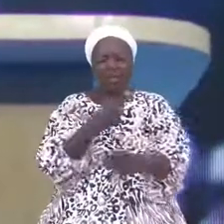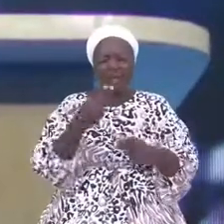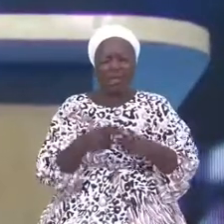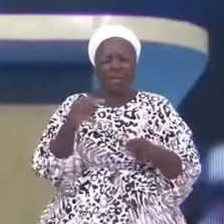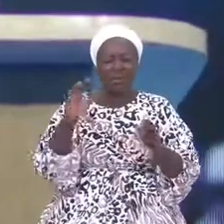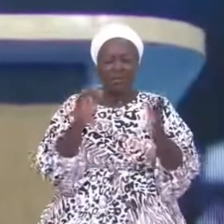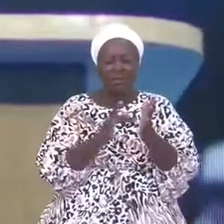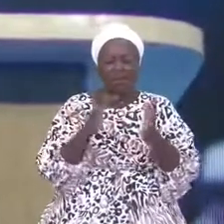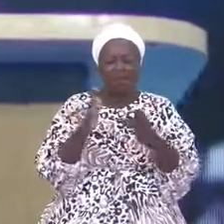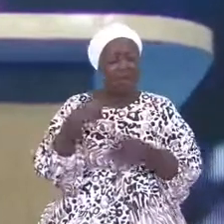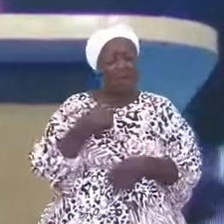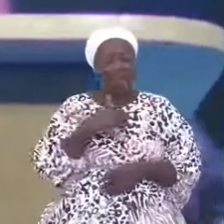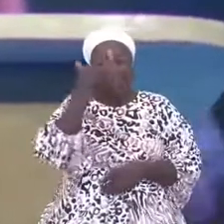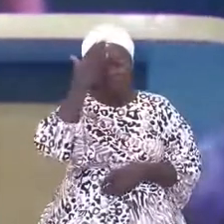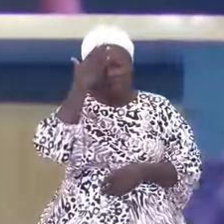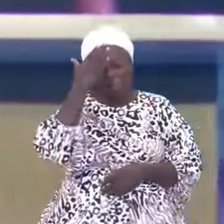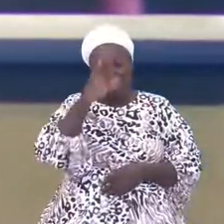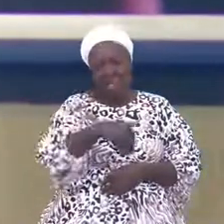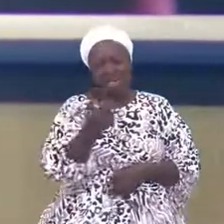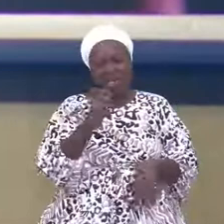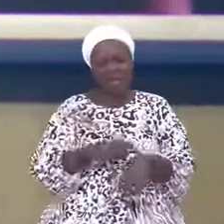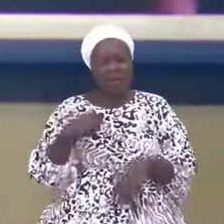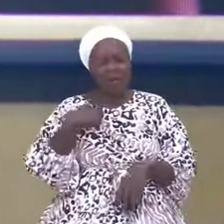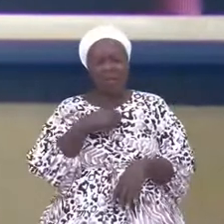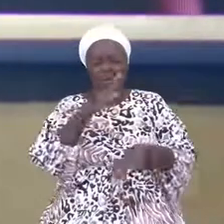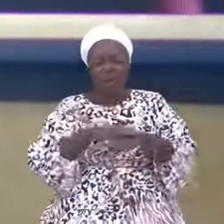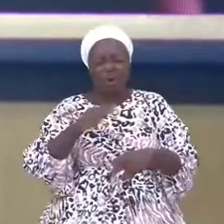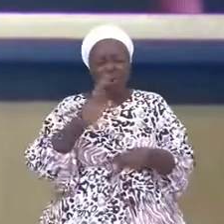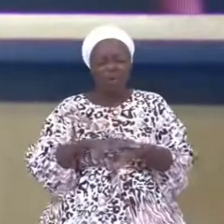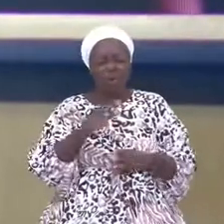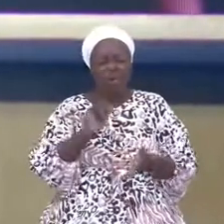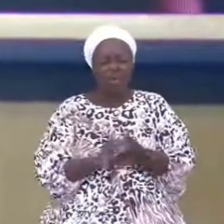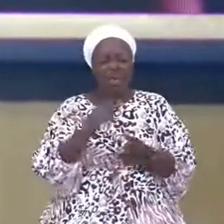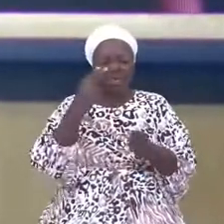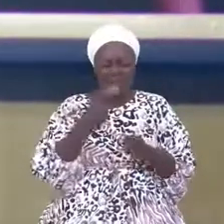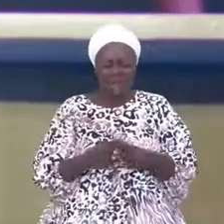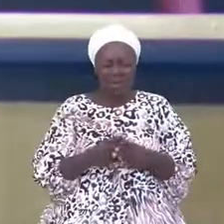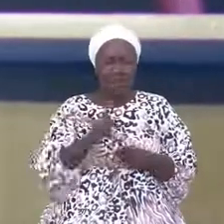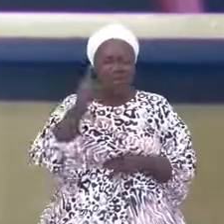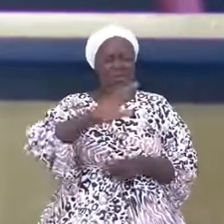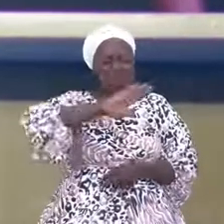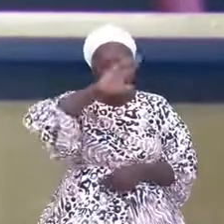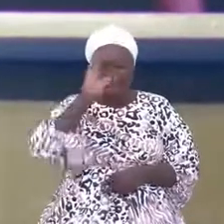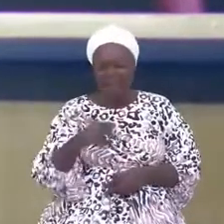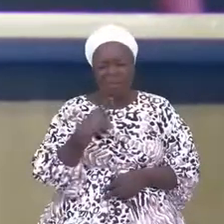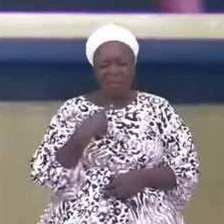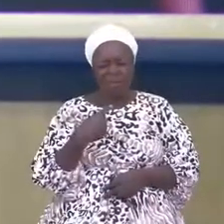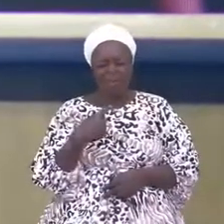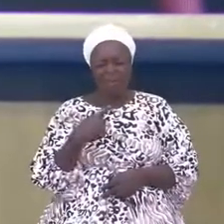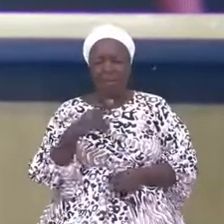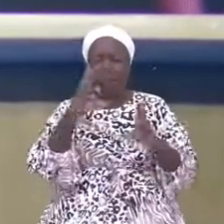Père, au nom puissant de Jésus, nous savons, chaque fois que nous mentionnons ce nom,